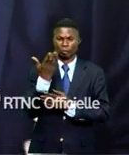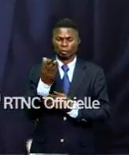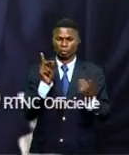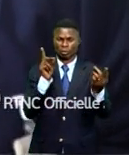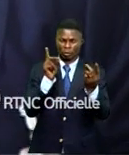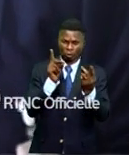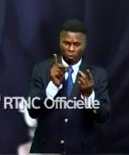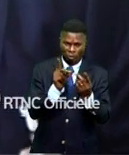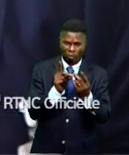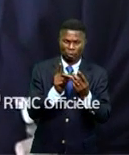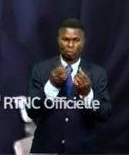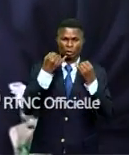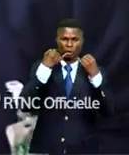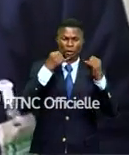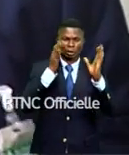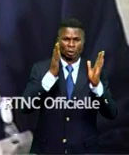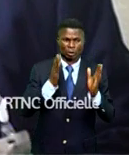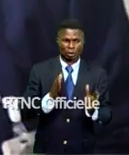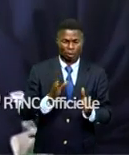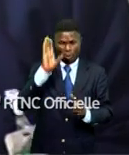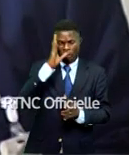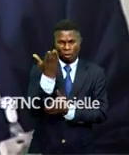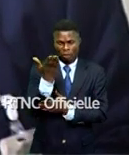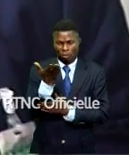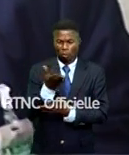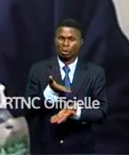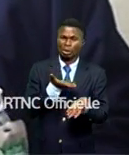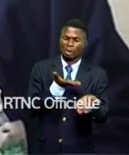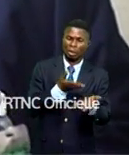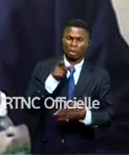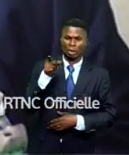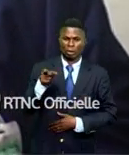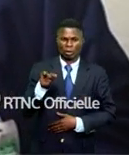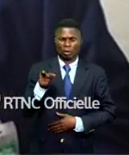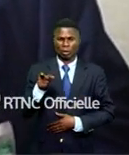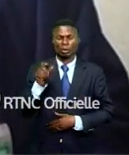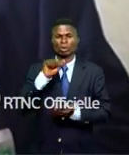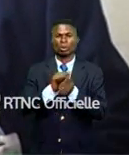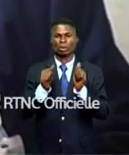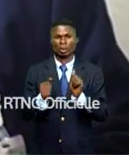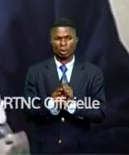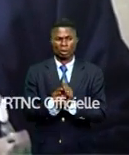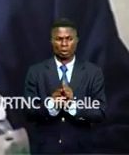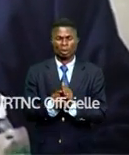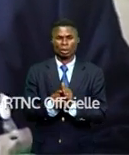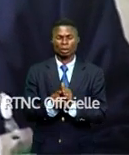fer en vue de solliciter son accompagnement au travers d'un contrat de